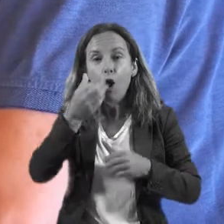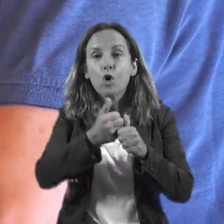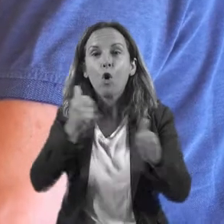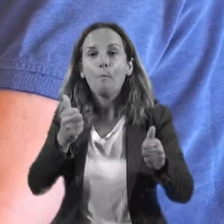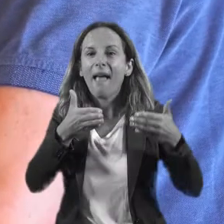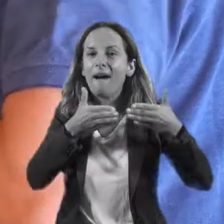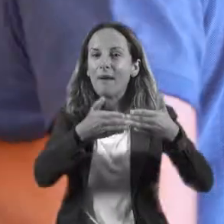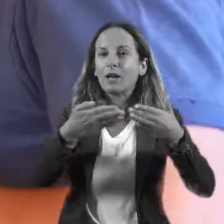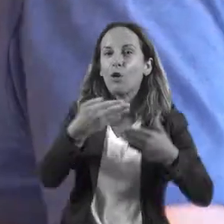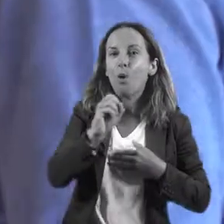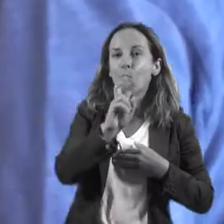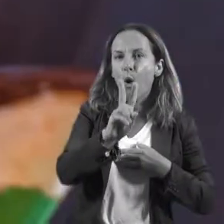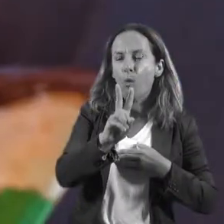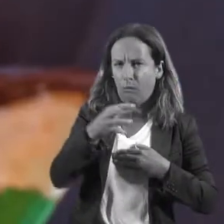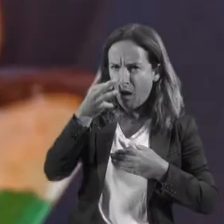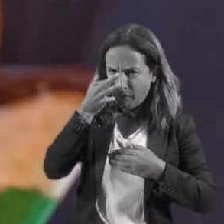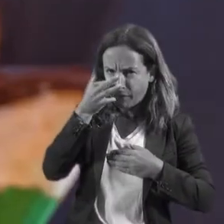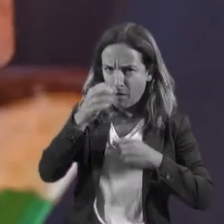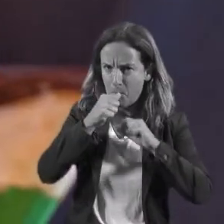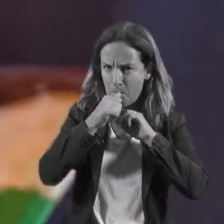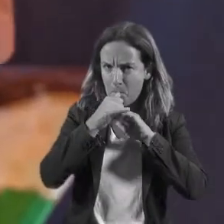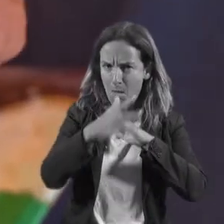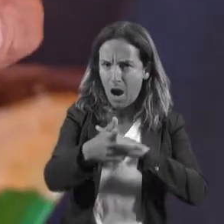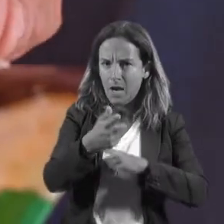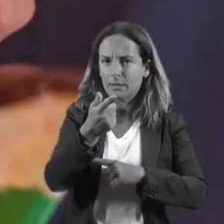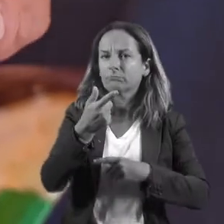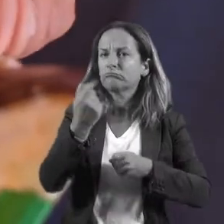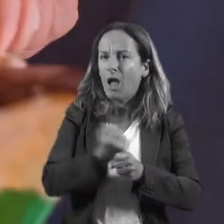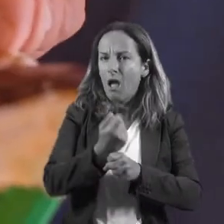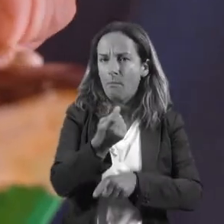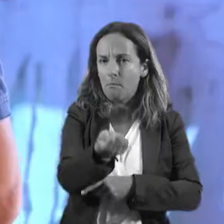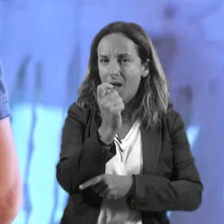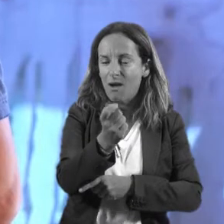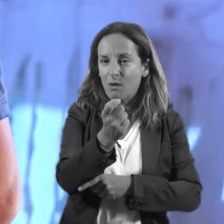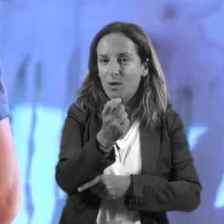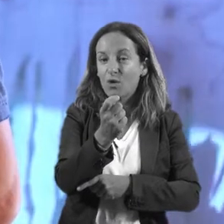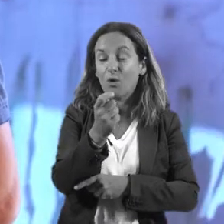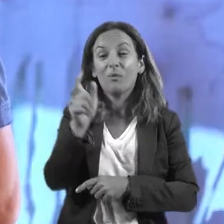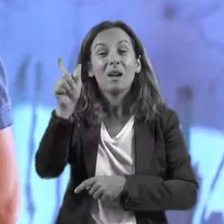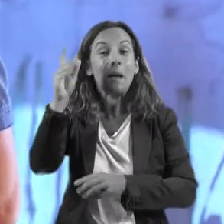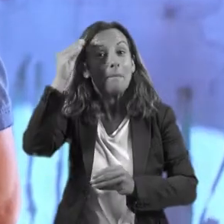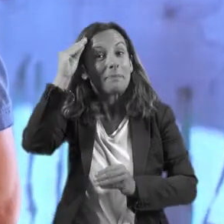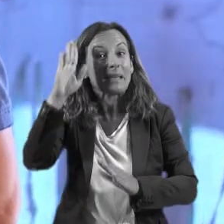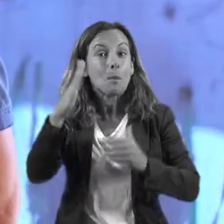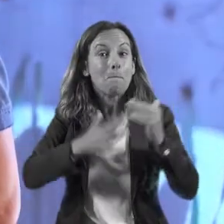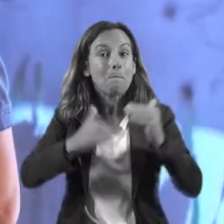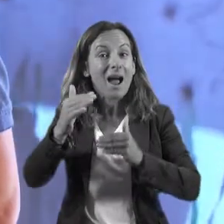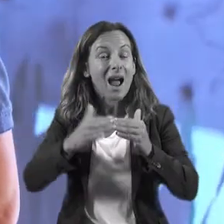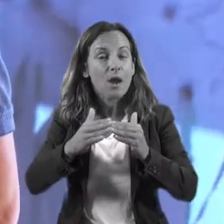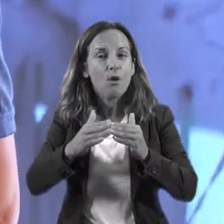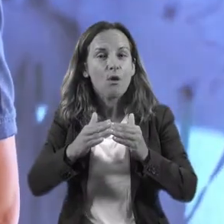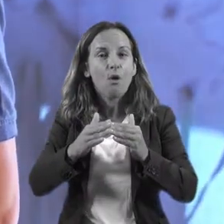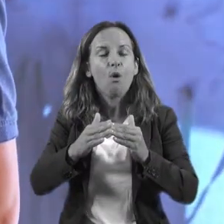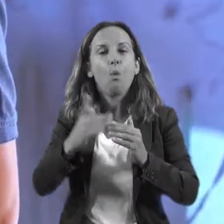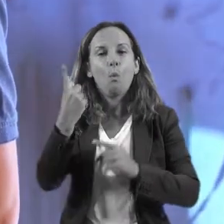temps. És un home jove, Francisco. Crec que està feta per un pescador per, degut als detalls que té